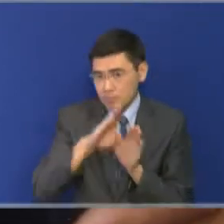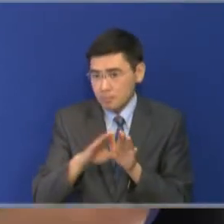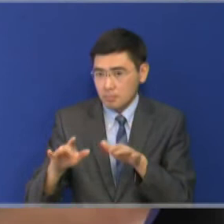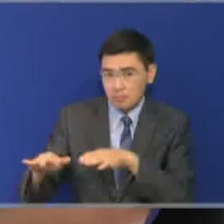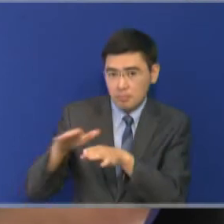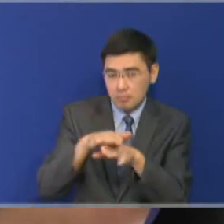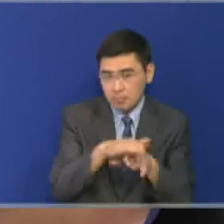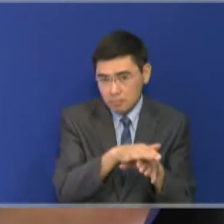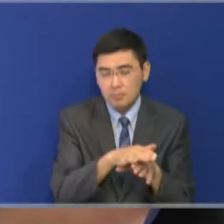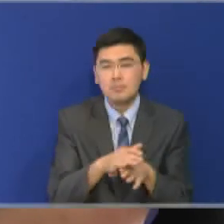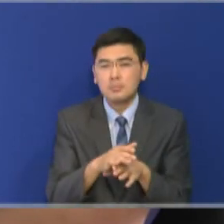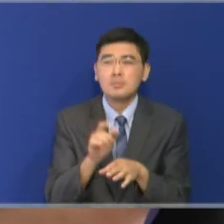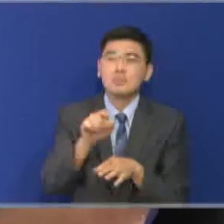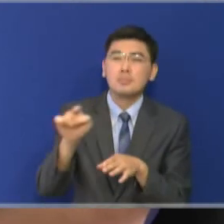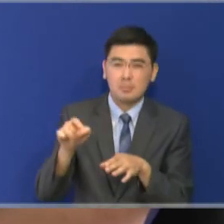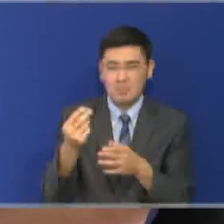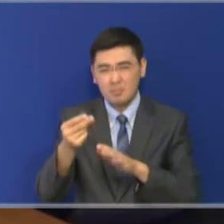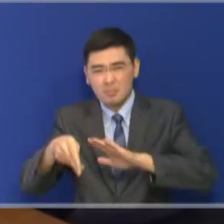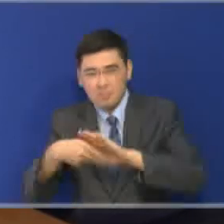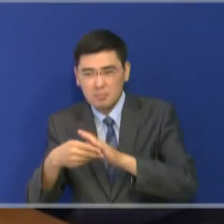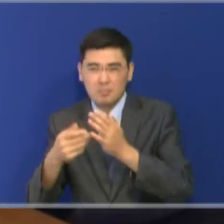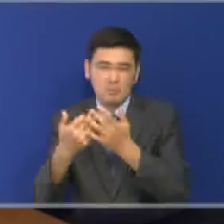бағыттарының бірі қоғамда сыбайлас жемқорлыққа қарсы